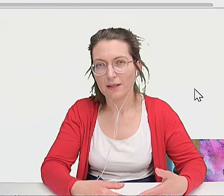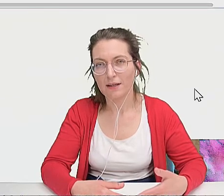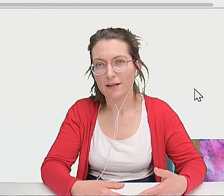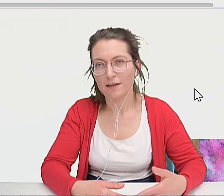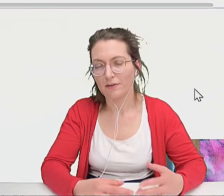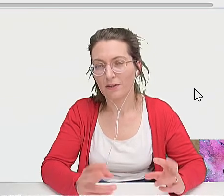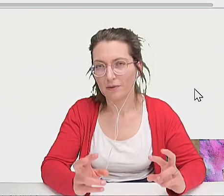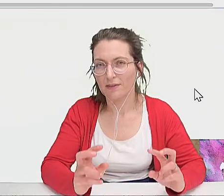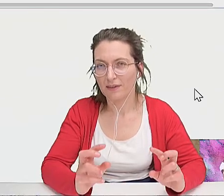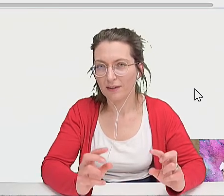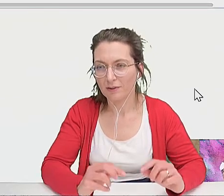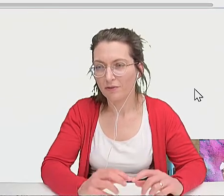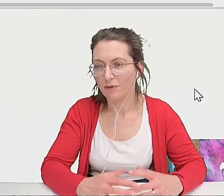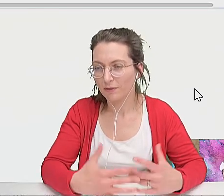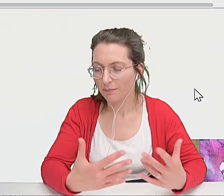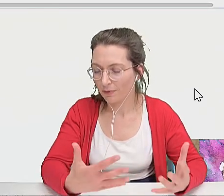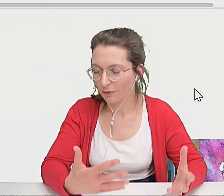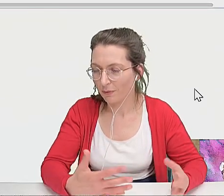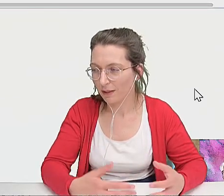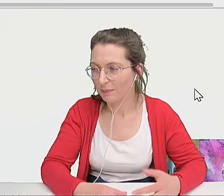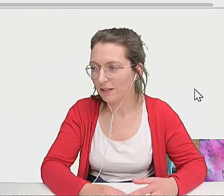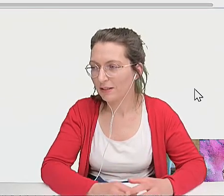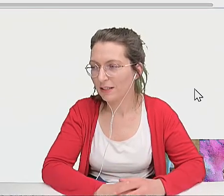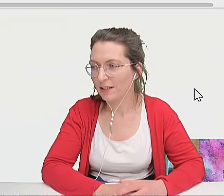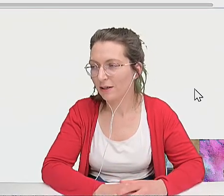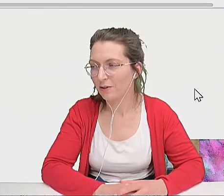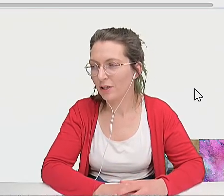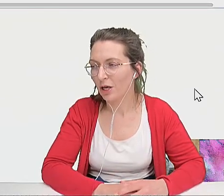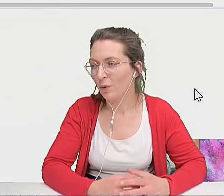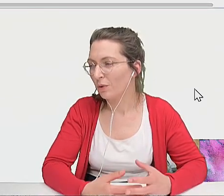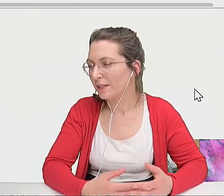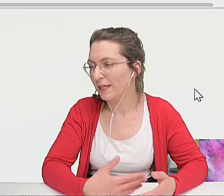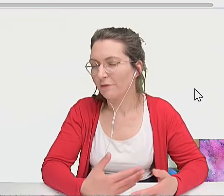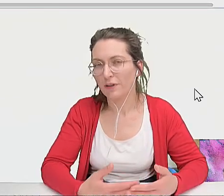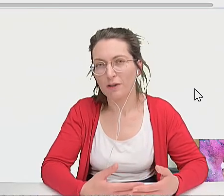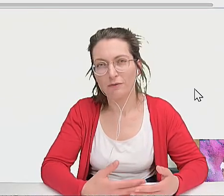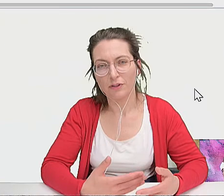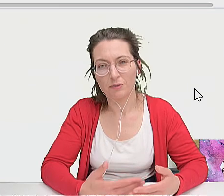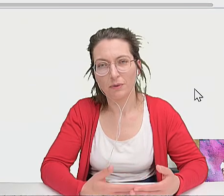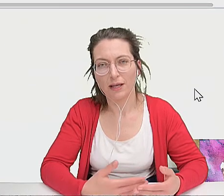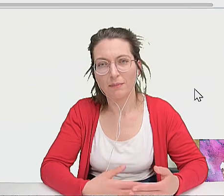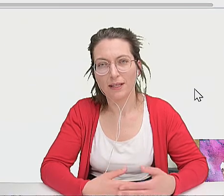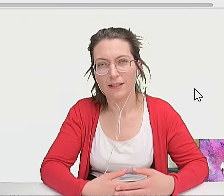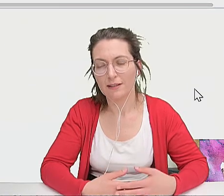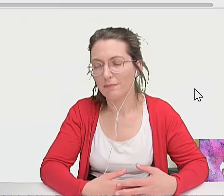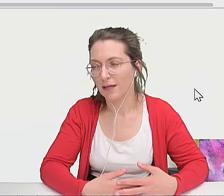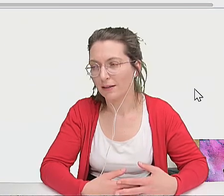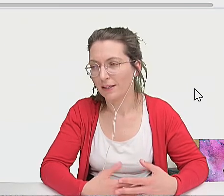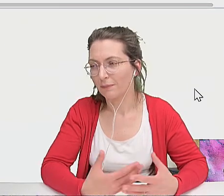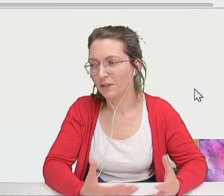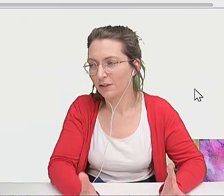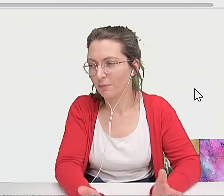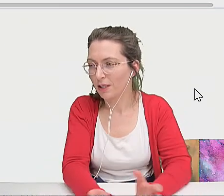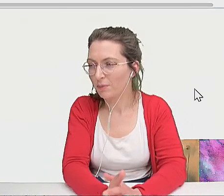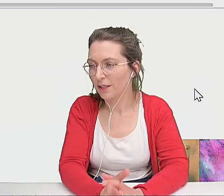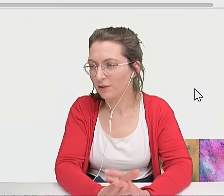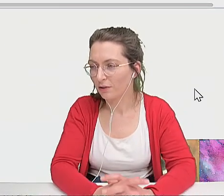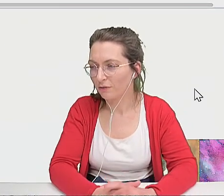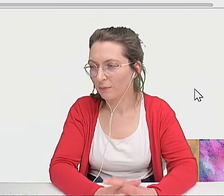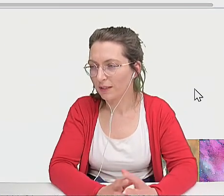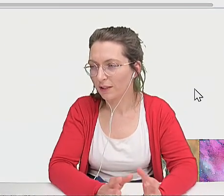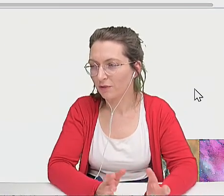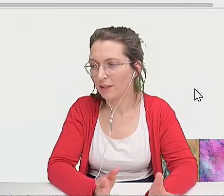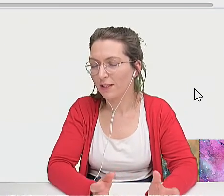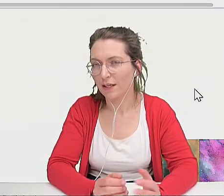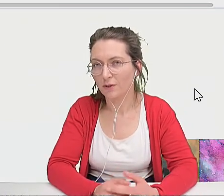einfacher machen kann, also nicht so ästhetisch aus Programmierersicht heraus, oder die einfach auch für das Programm keinen Sinn machen. Ich habe das zum Beispiel ganz